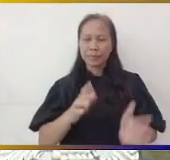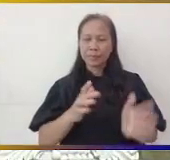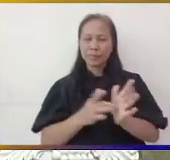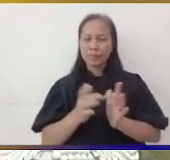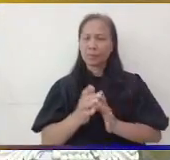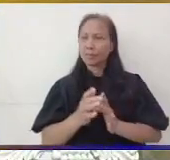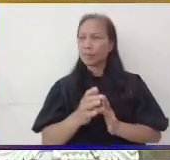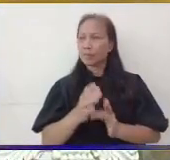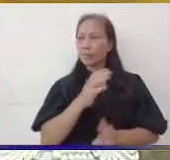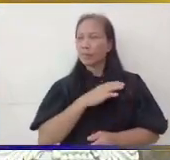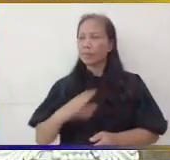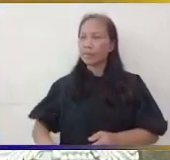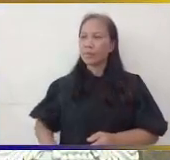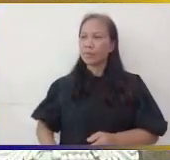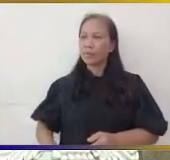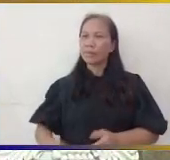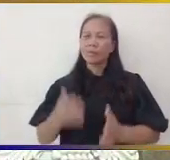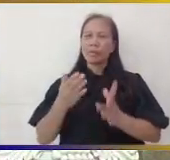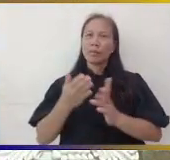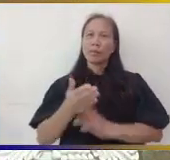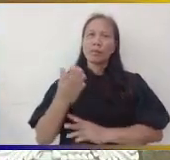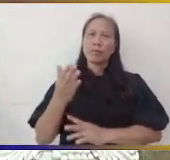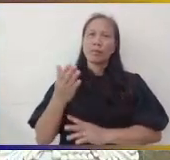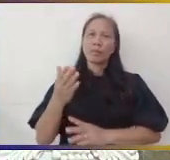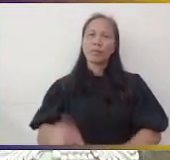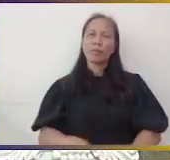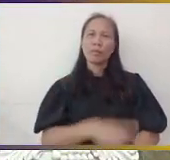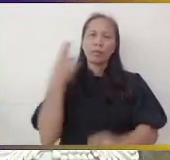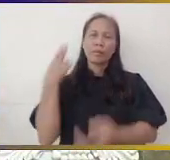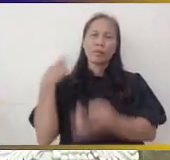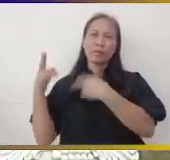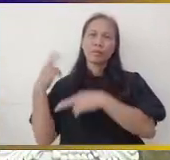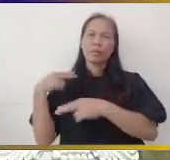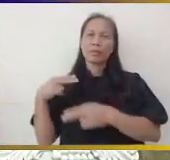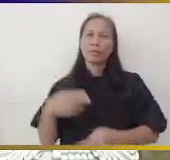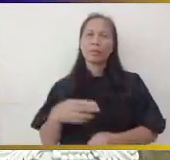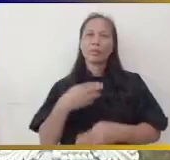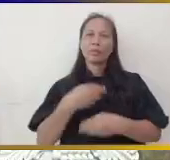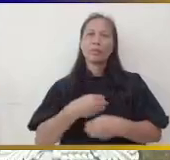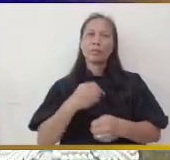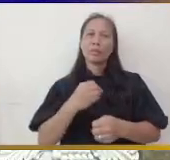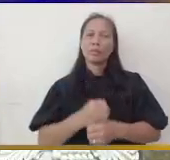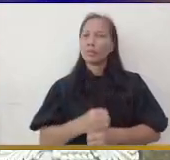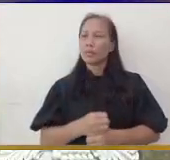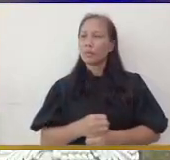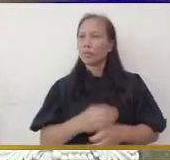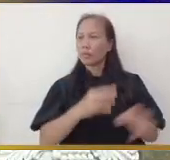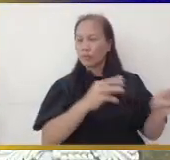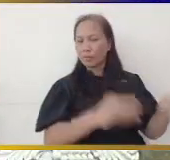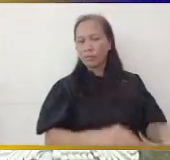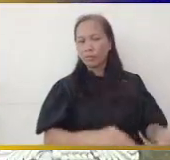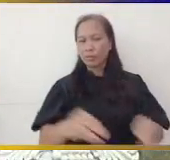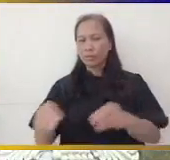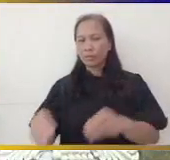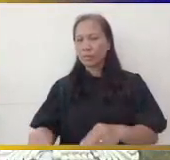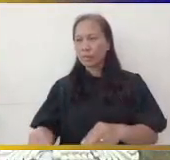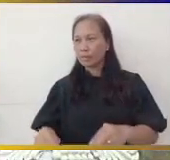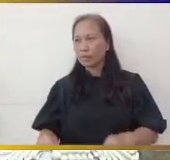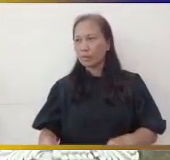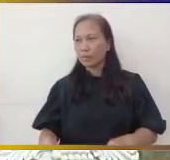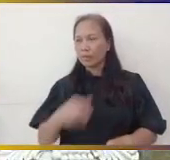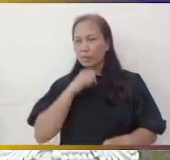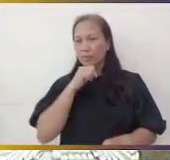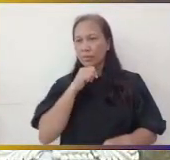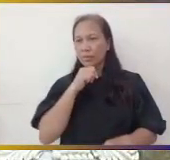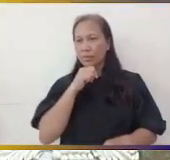defense yyung kanyang simbahan this time nag-make ng ng move ng offensive move ang panginoong